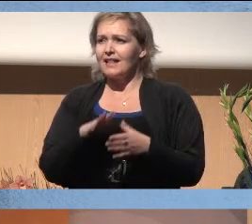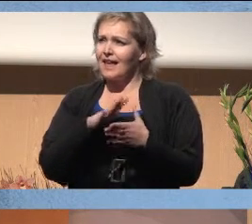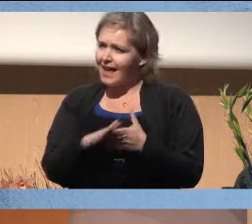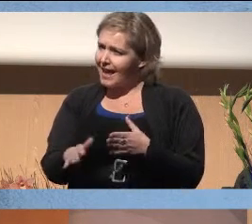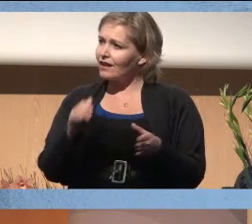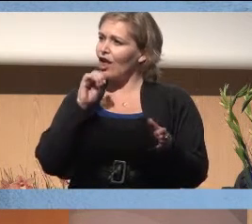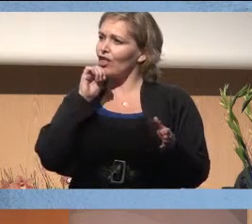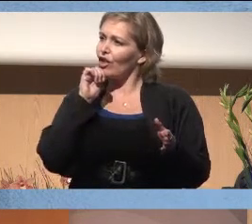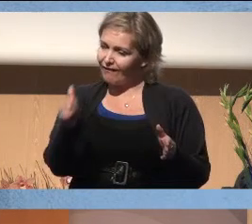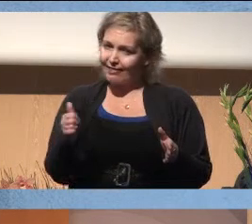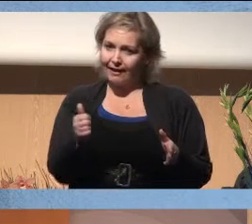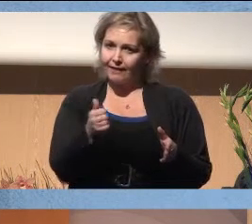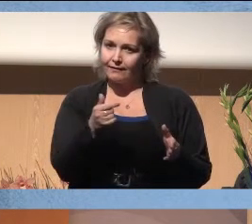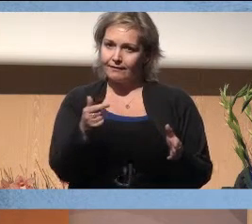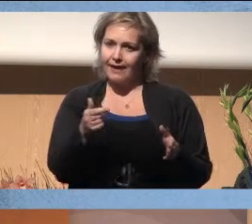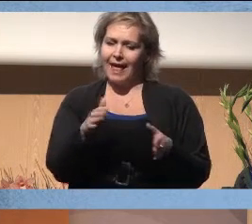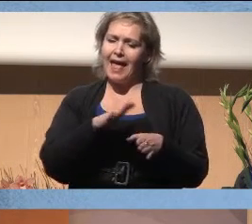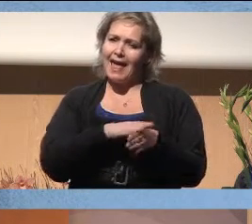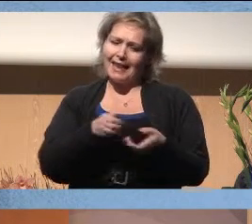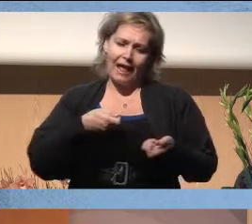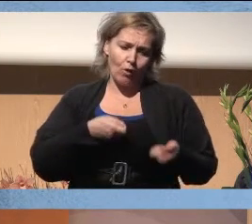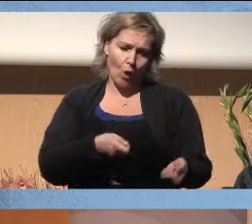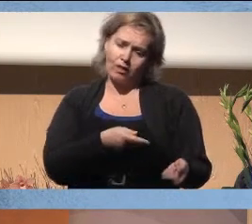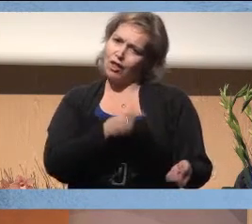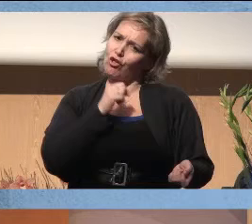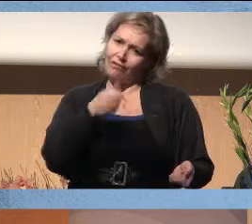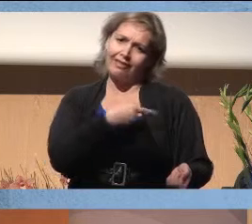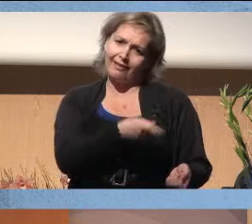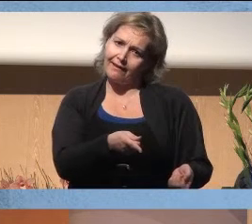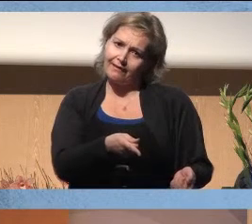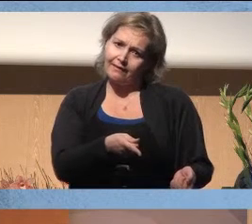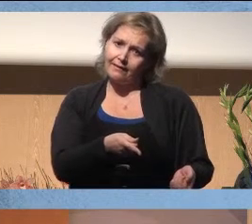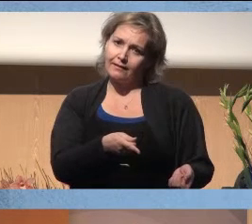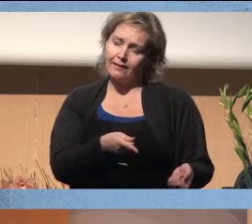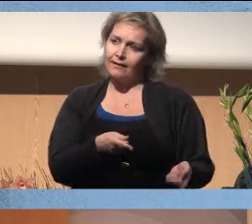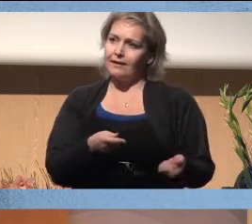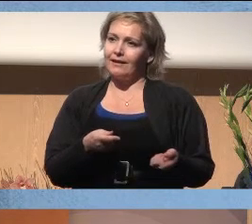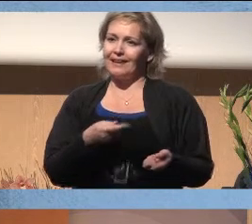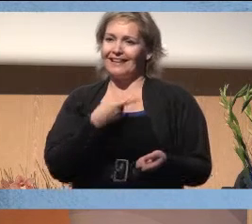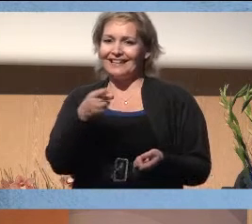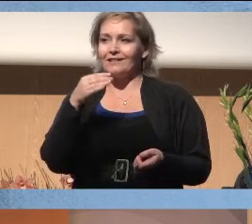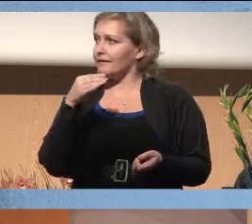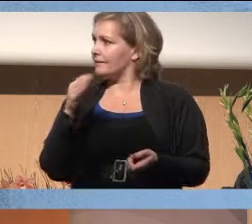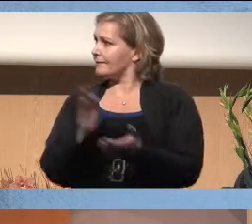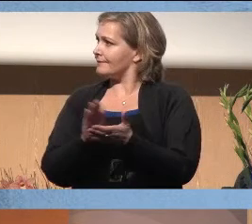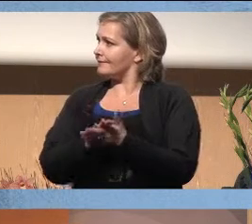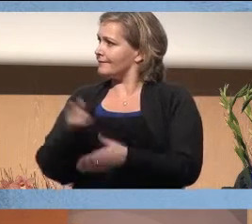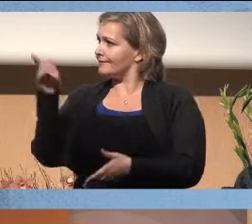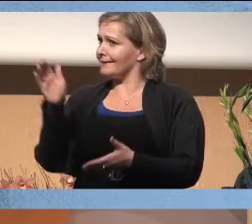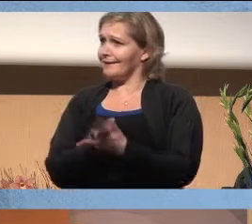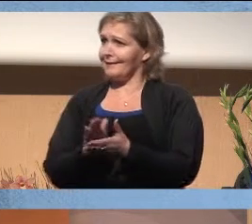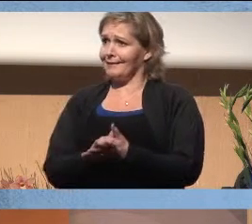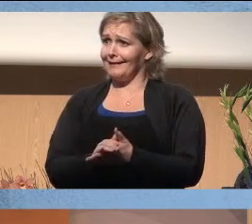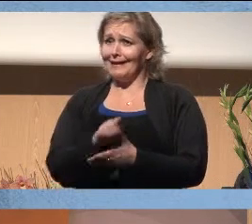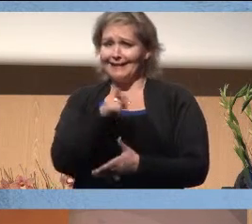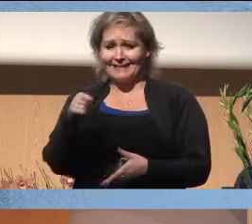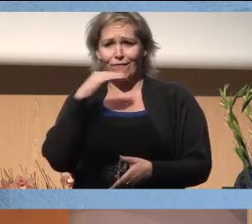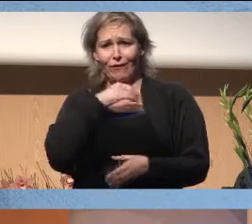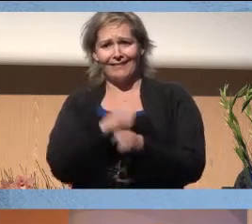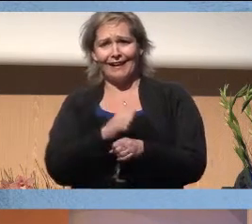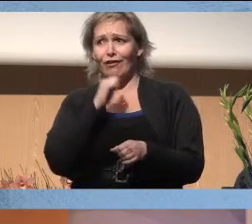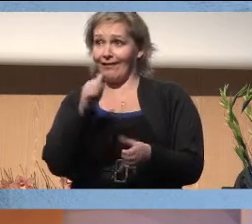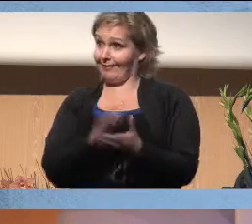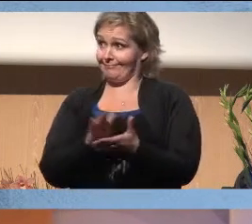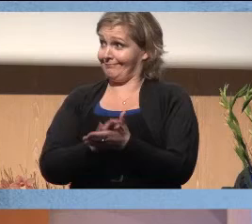helt nødvendige. Renholderne er helt nødvendige. Disse folk er helt nødvendige. Men